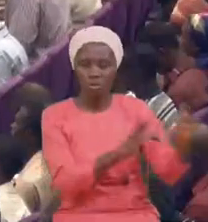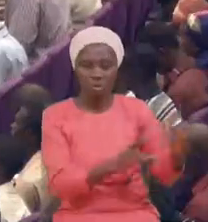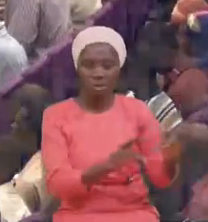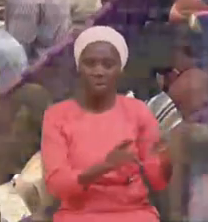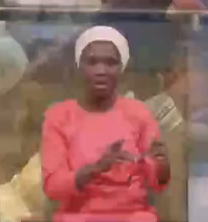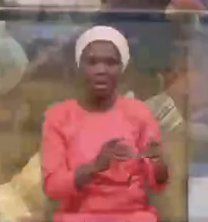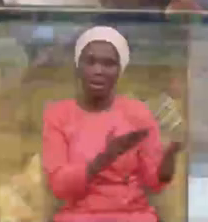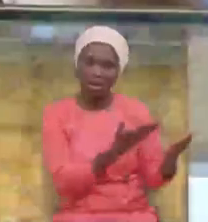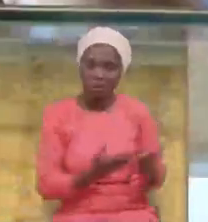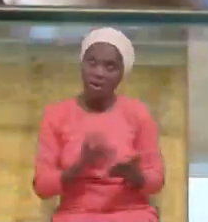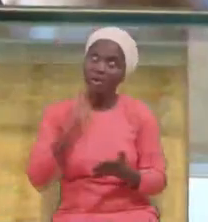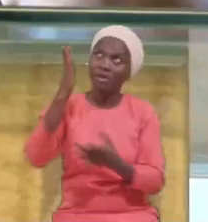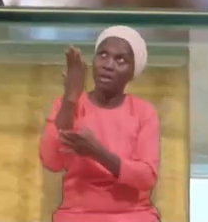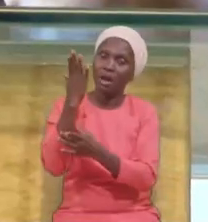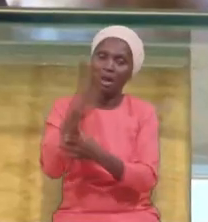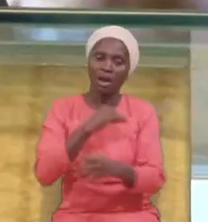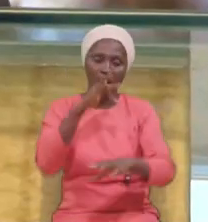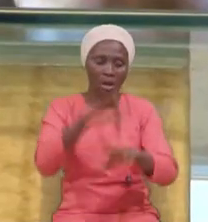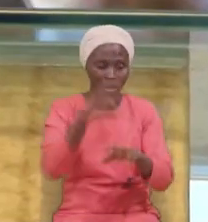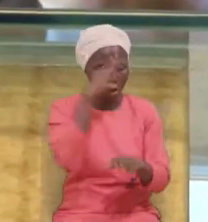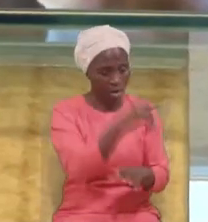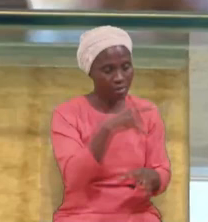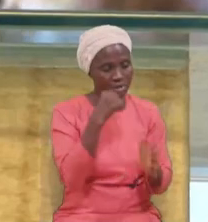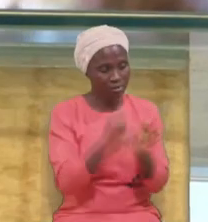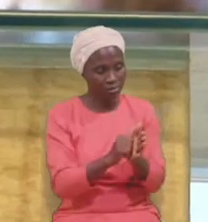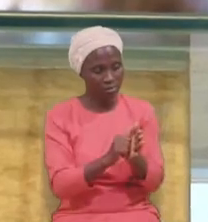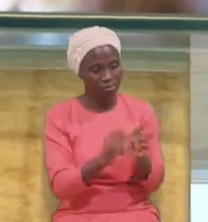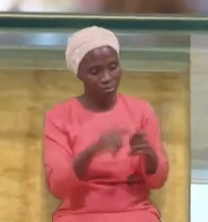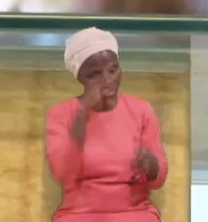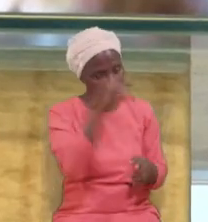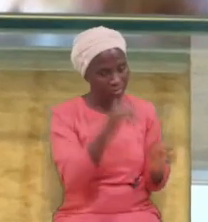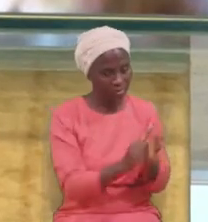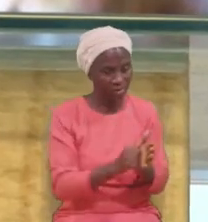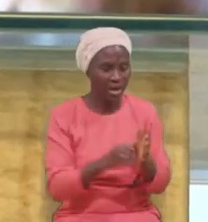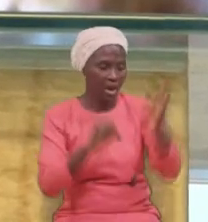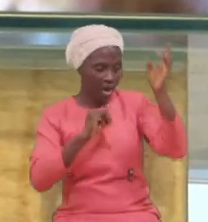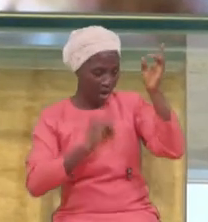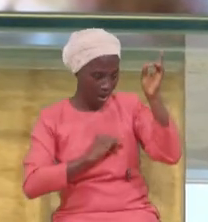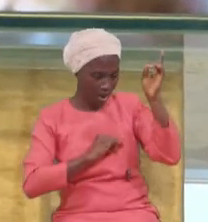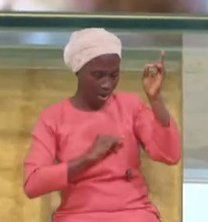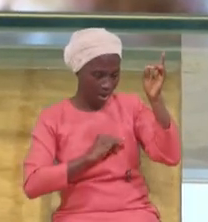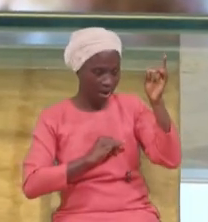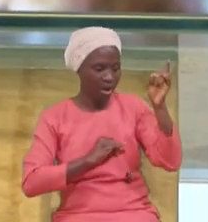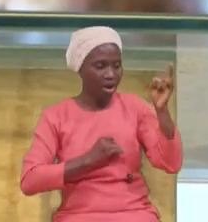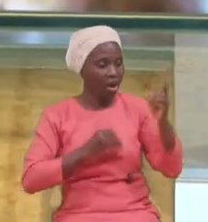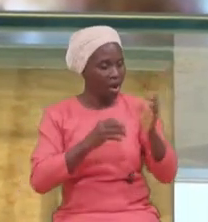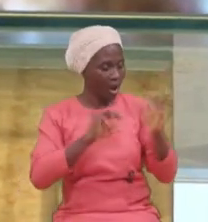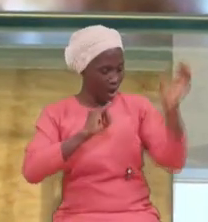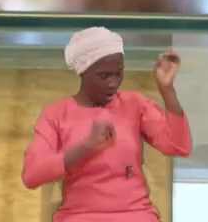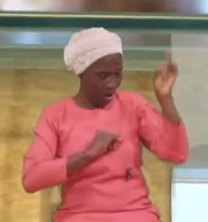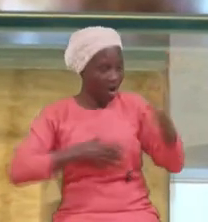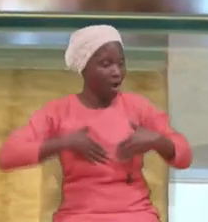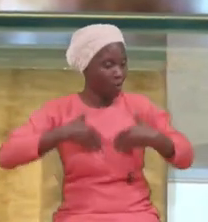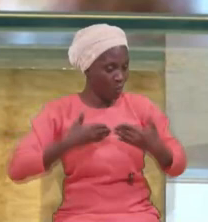est ému de compassion, étendit la main, le toucha et dit, « Je le veux, sois